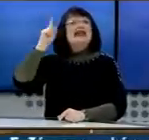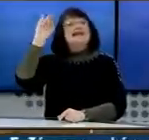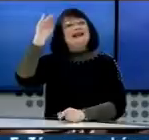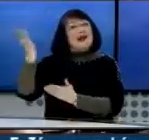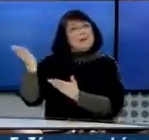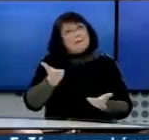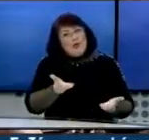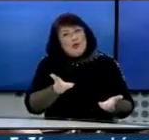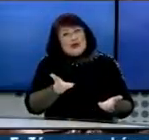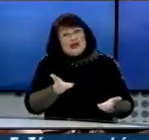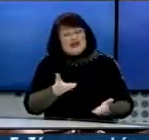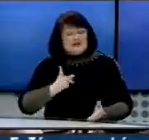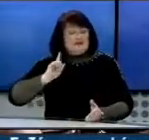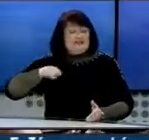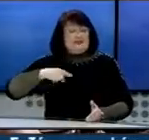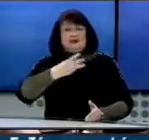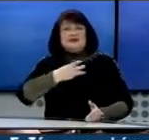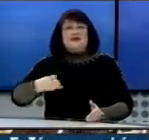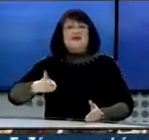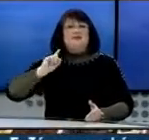υποδοχής.